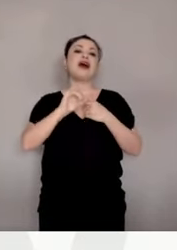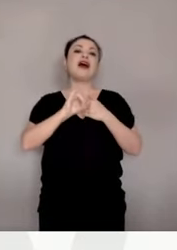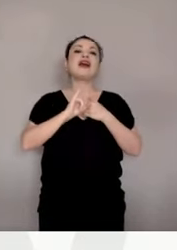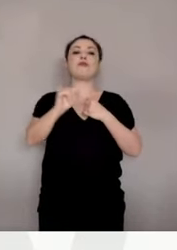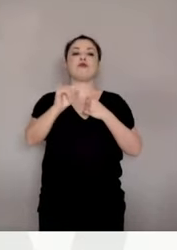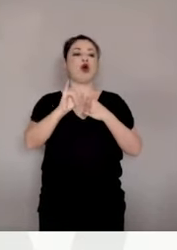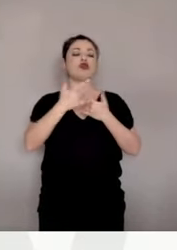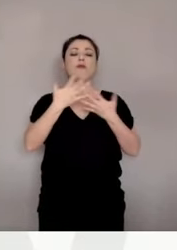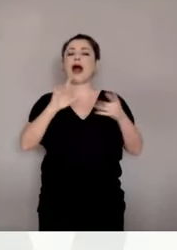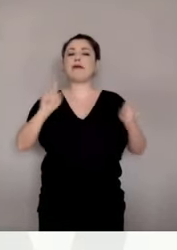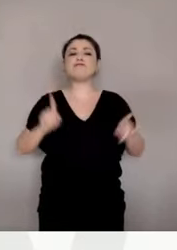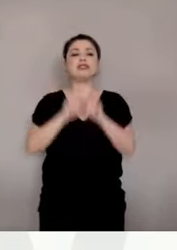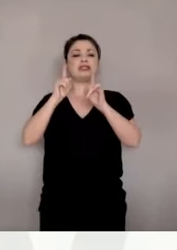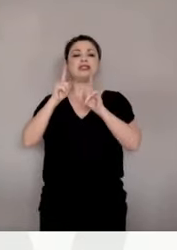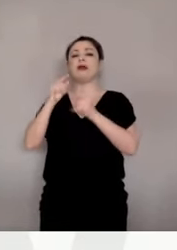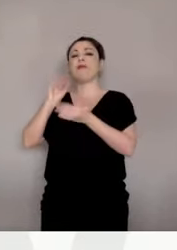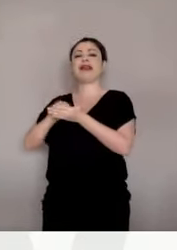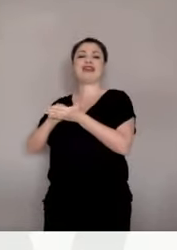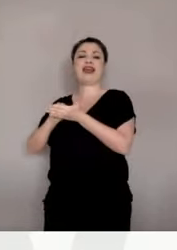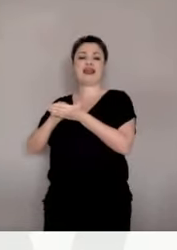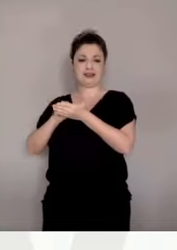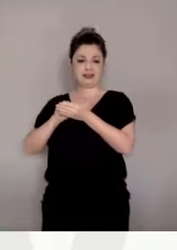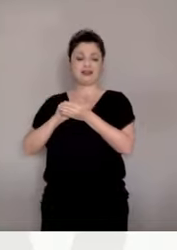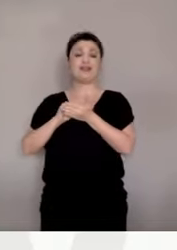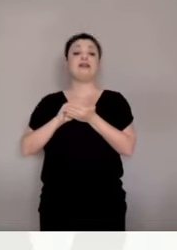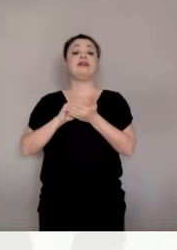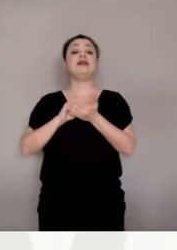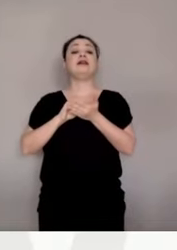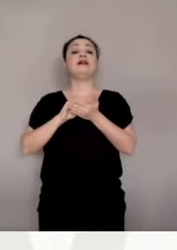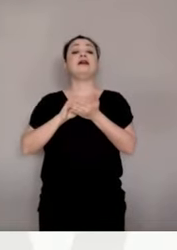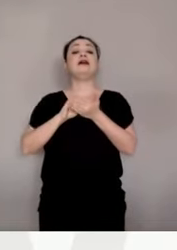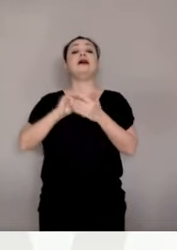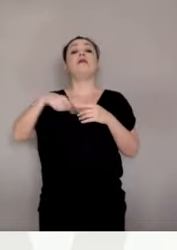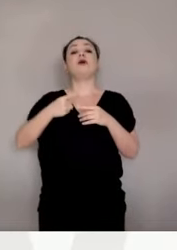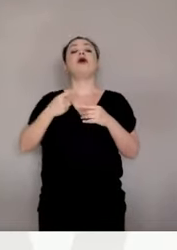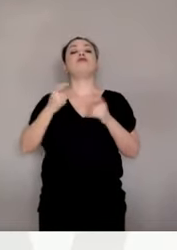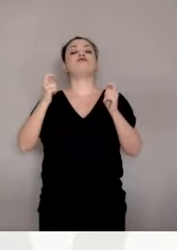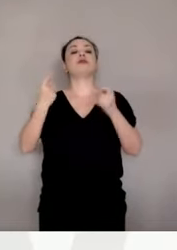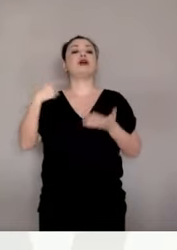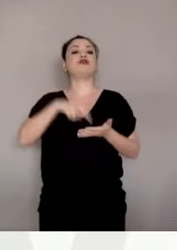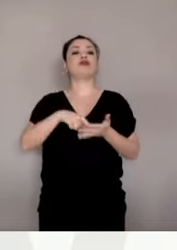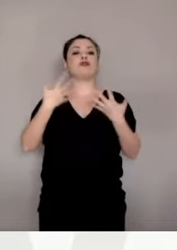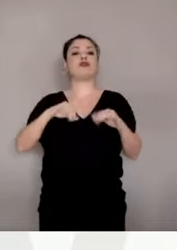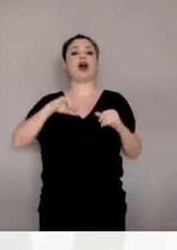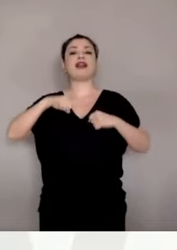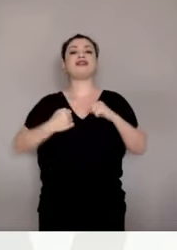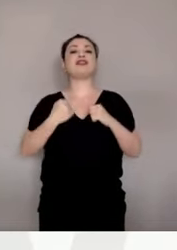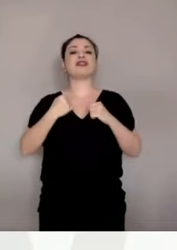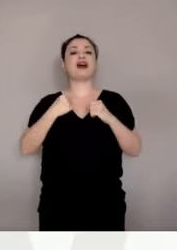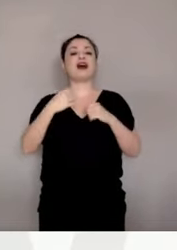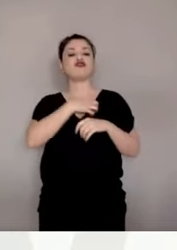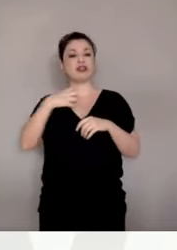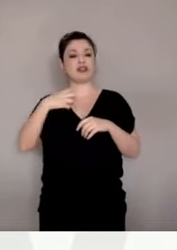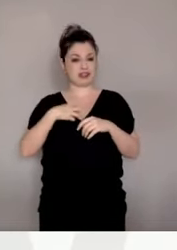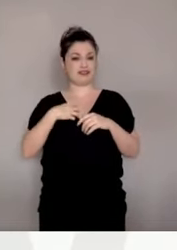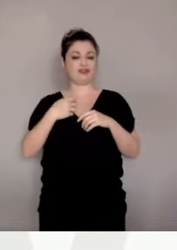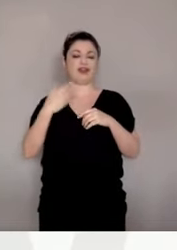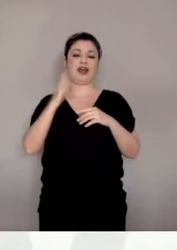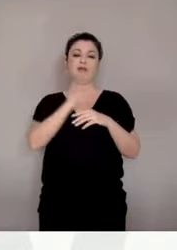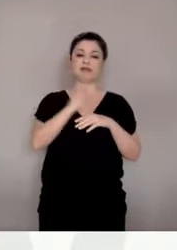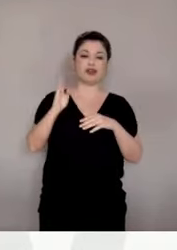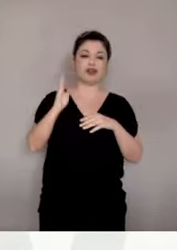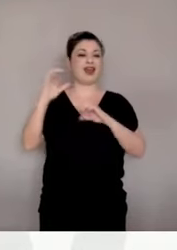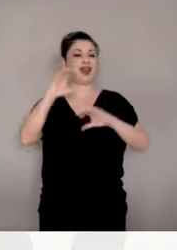avendoli davanti, come siamo abituati a fare. Poi è ripresa la attività scientifica adesso nei laboratori, negli studi, nelle